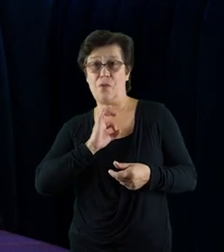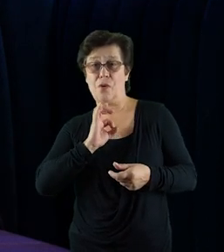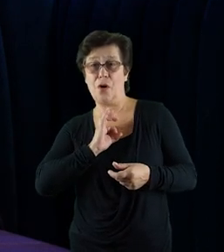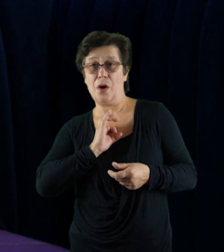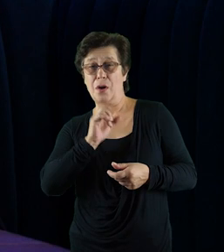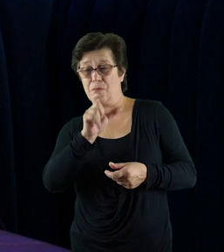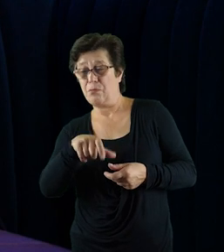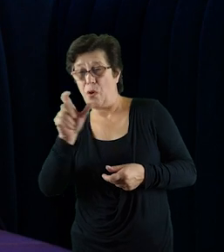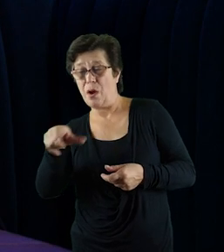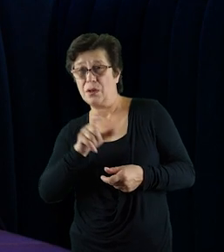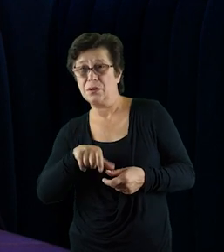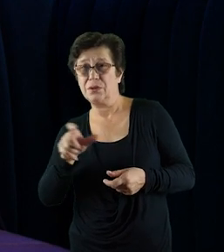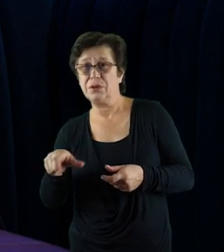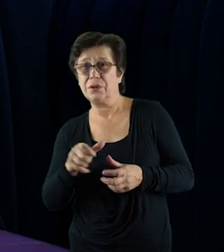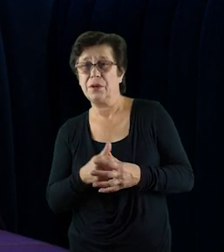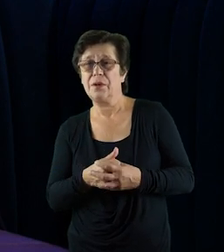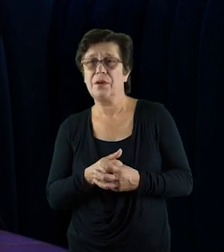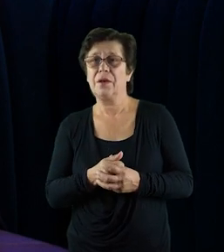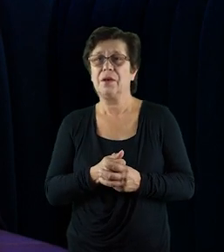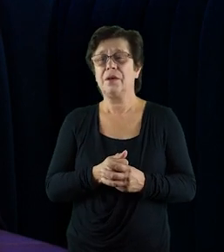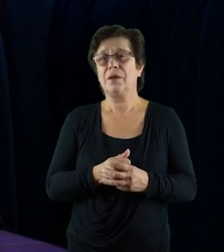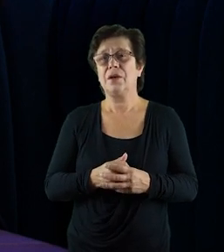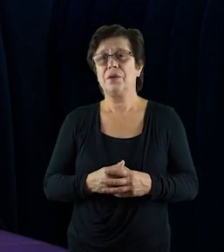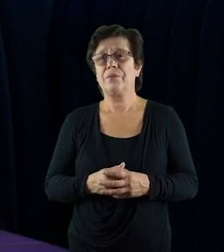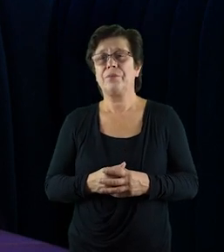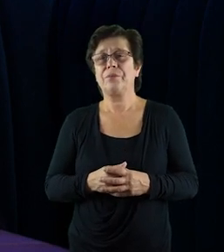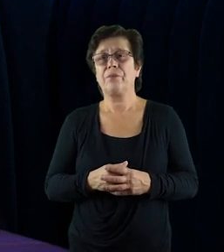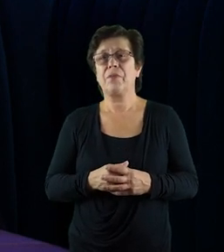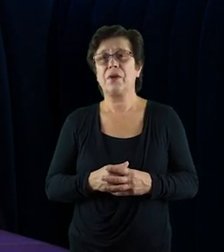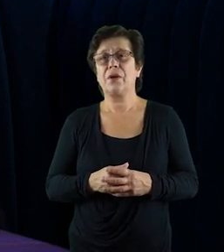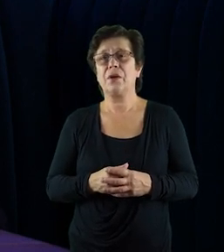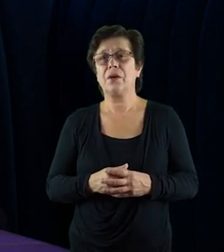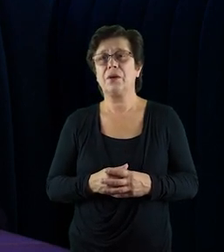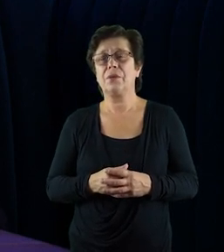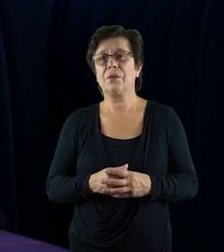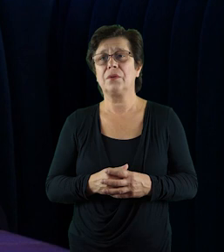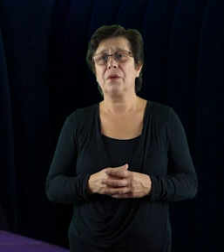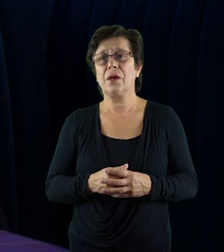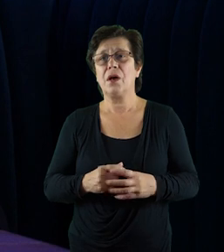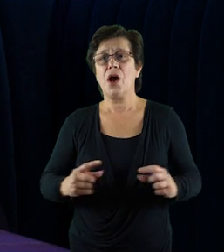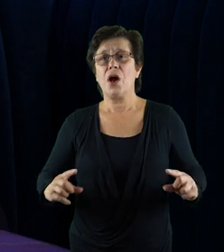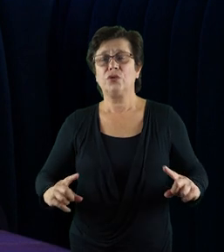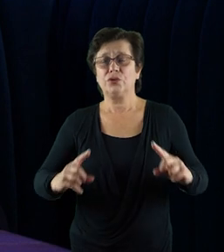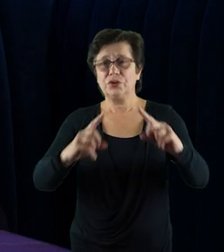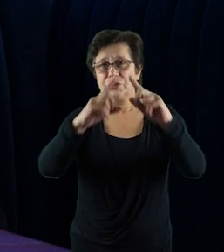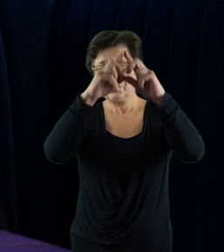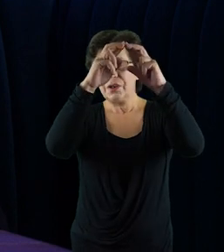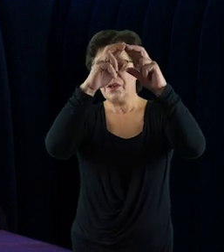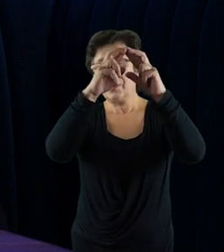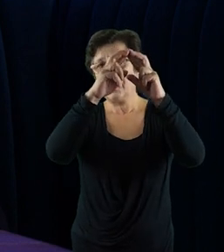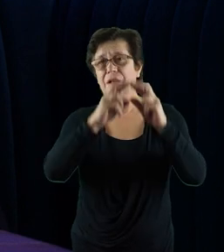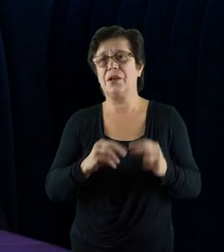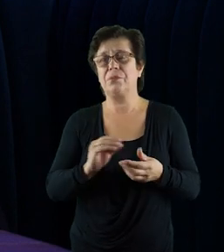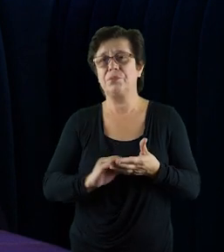ten jakiś szczyt Patra, o którym pisze w Gwoźnicy i katedrę Notre Dame,